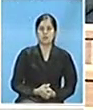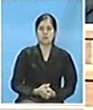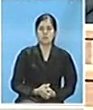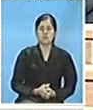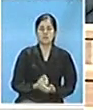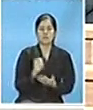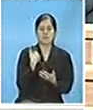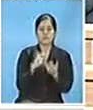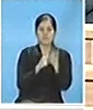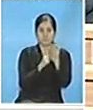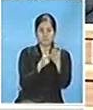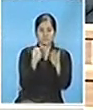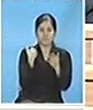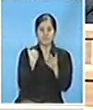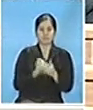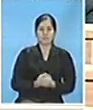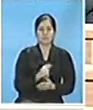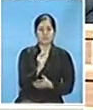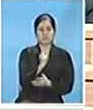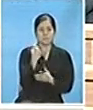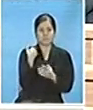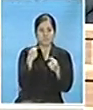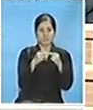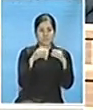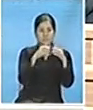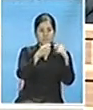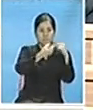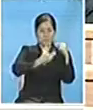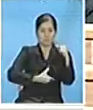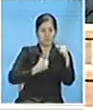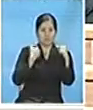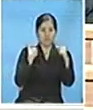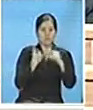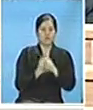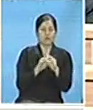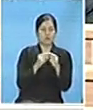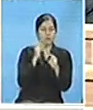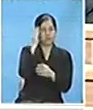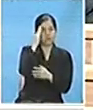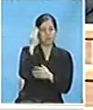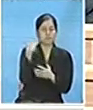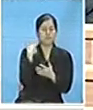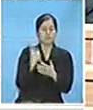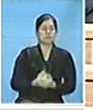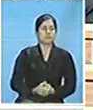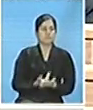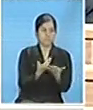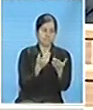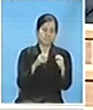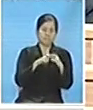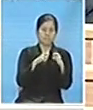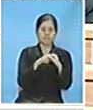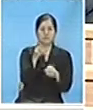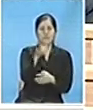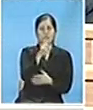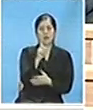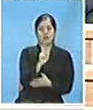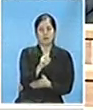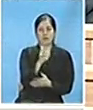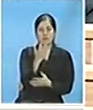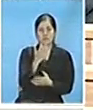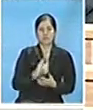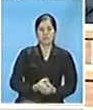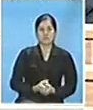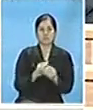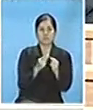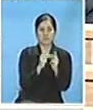ล้วเราก็ต้องดูที่มาที่ไปของแต่ละคณะเราต้องทราบเราต้องเอาหมดใช่ไหมก็ผมก็ไม่ติดใจอีกครับแต่ว่าพฤติกรรมที่เกิดขึ้นกับกร